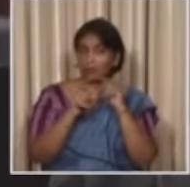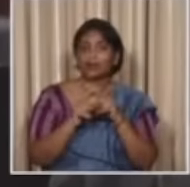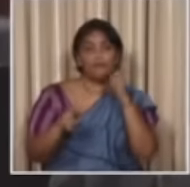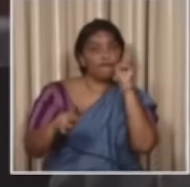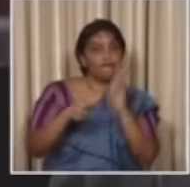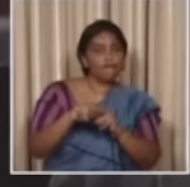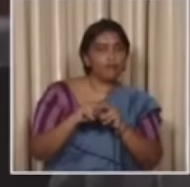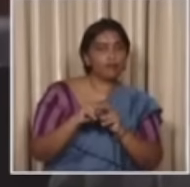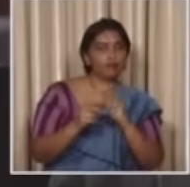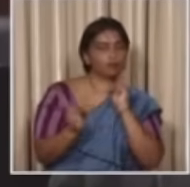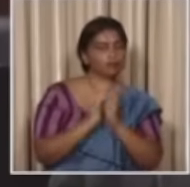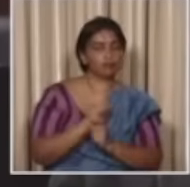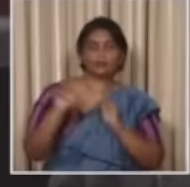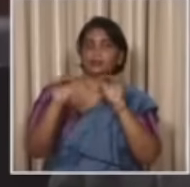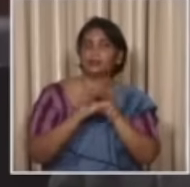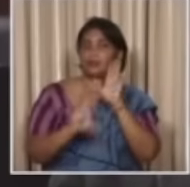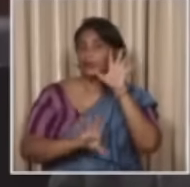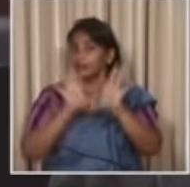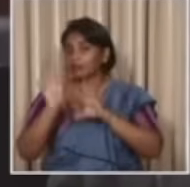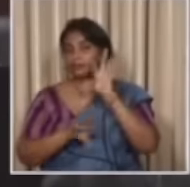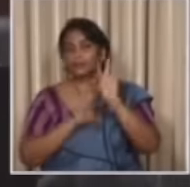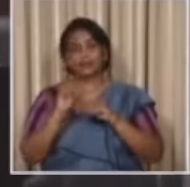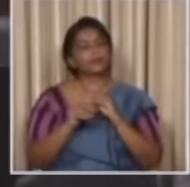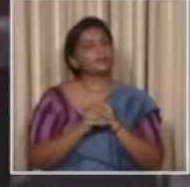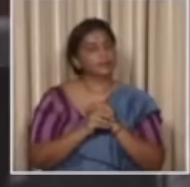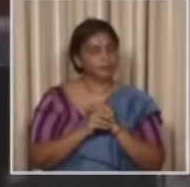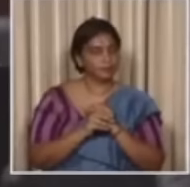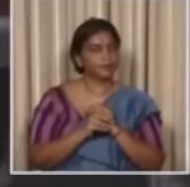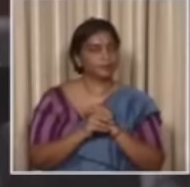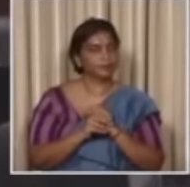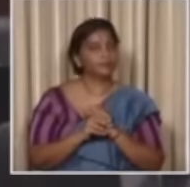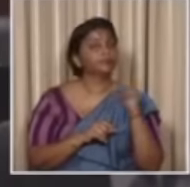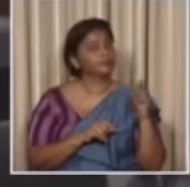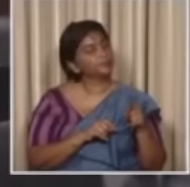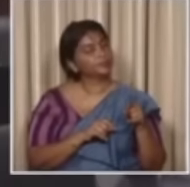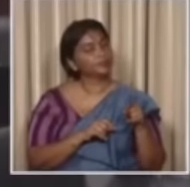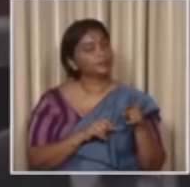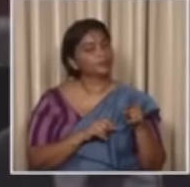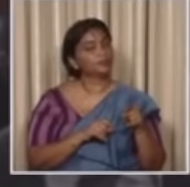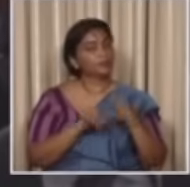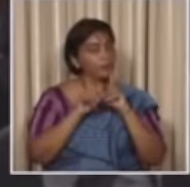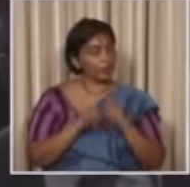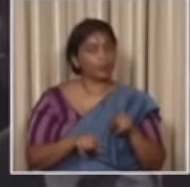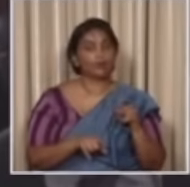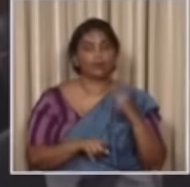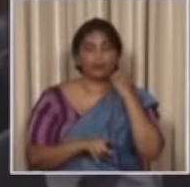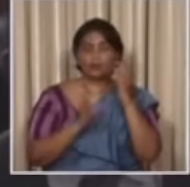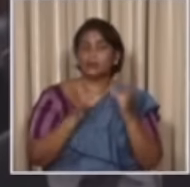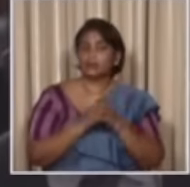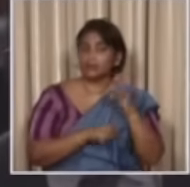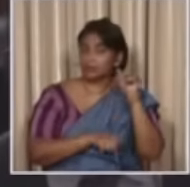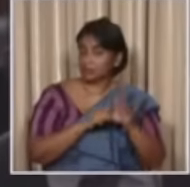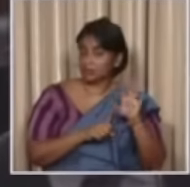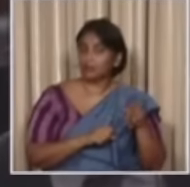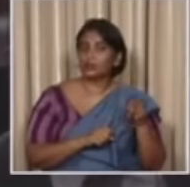මිතුරු වෙසින් ඇතුළත් වී එහි තොරතුරු රහසේ ලබා ගැනීම. ඒක ඒවිනී බුද්ධ්‍යාංශ